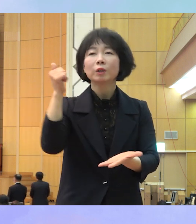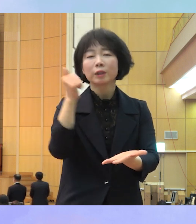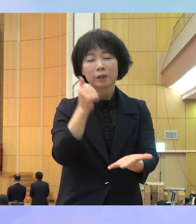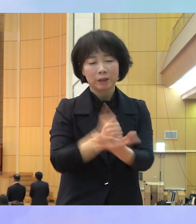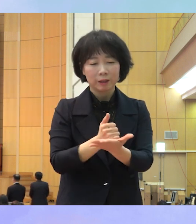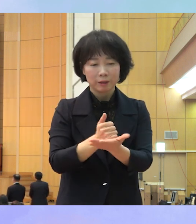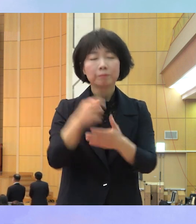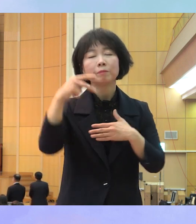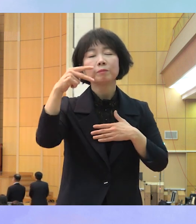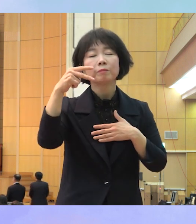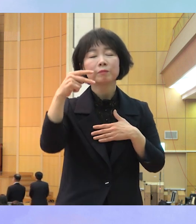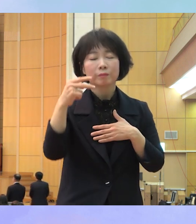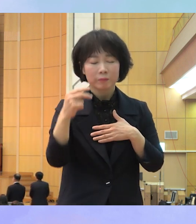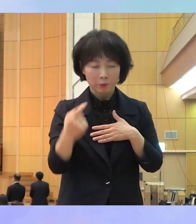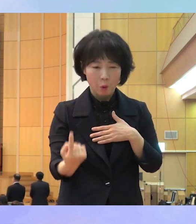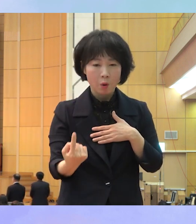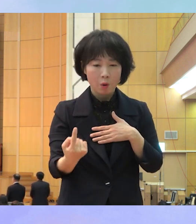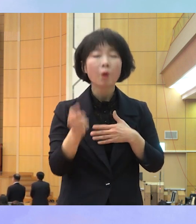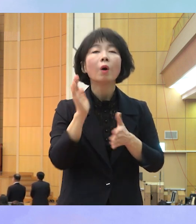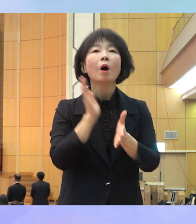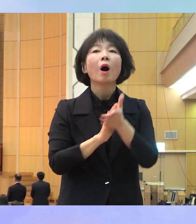아무 흠도